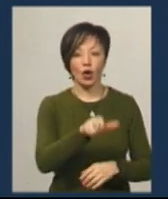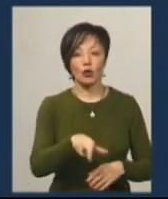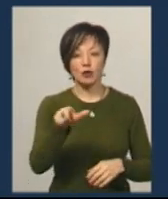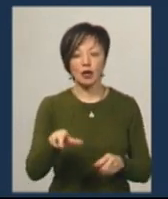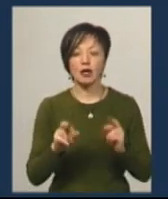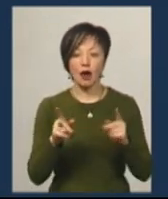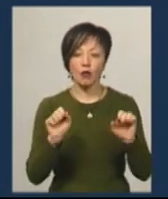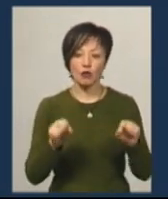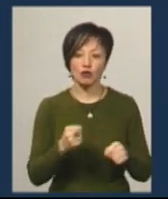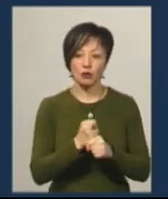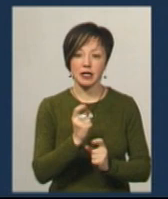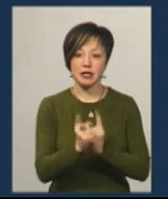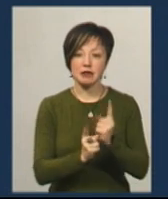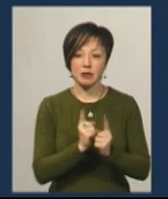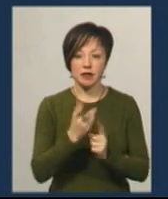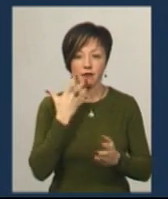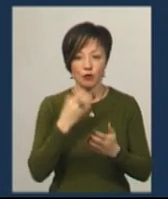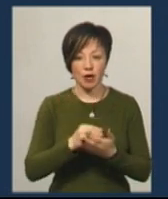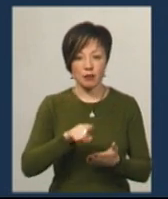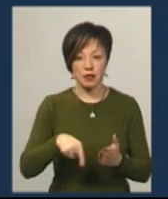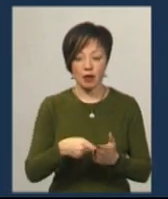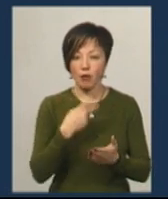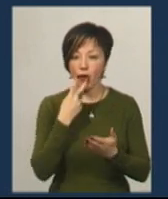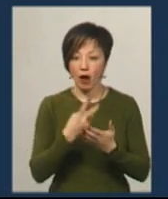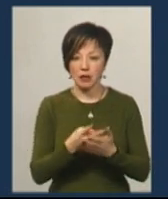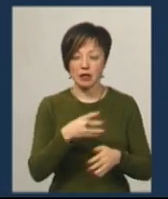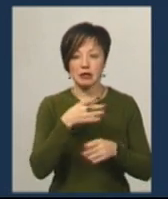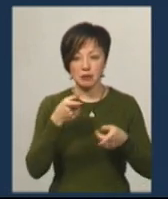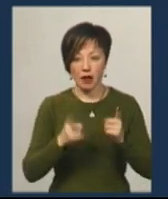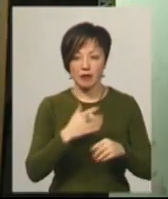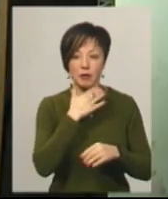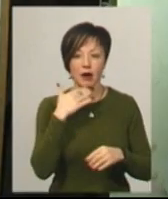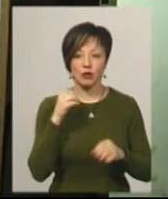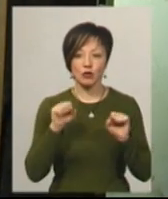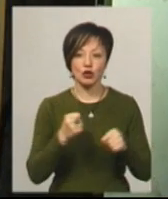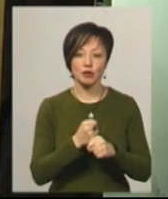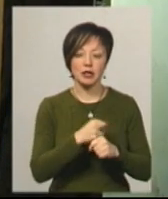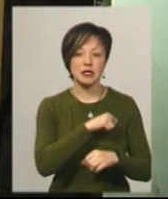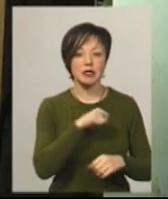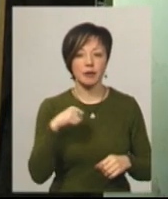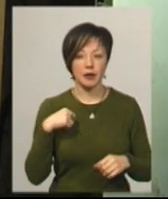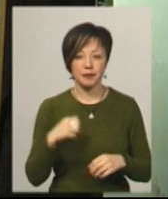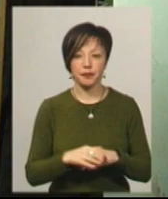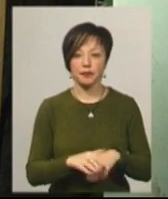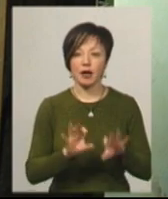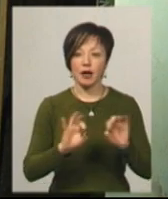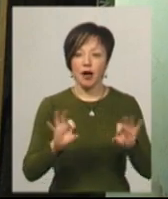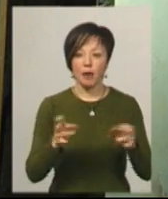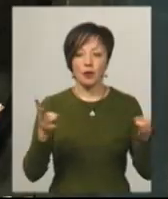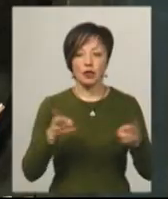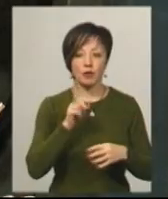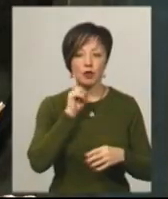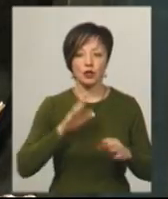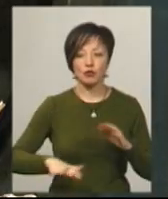як вони можуть робити зміни в своїх містах. Ми покажемо, що насправді дуже багато можна зробити самим. Роман Горницький розповів, потреба в